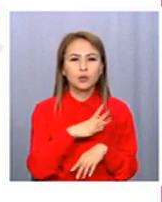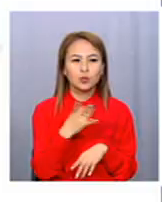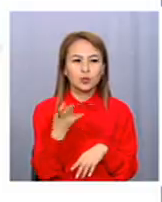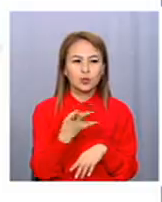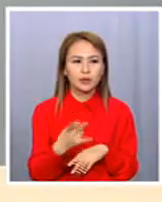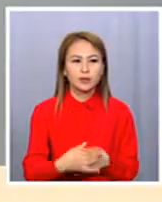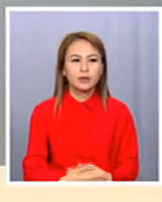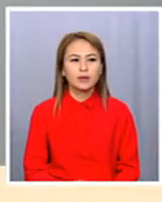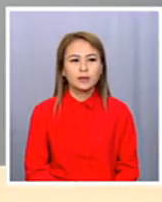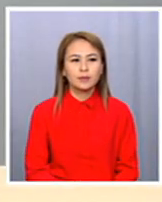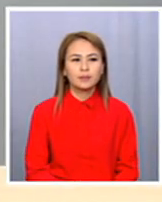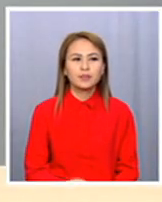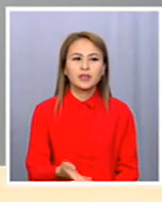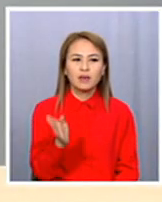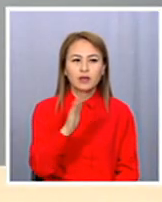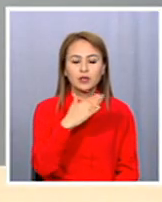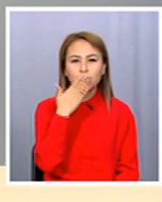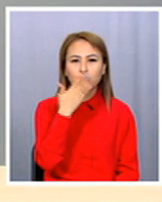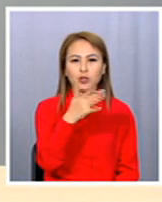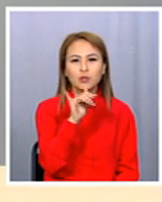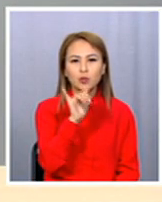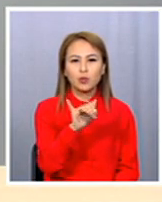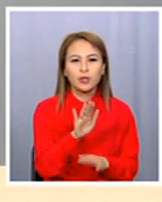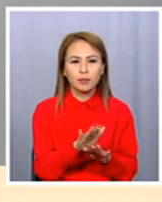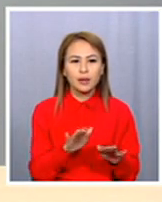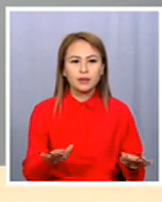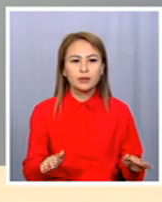нужны? Давай спросим у ребят.